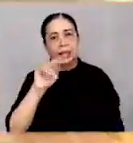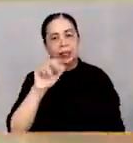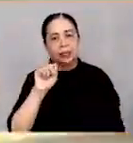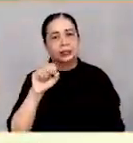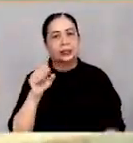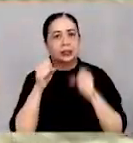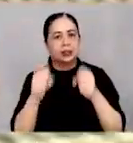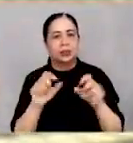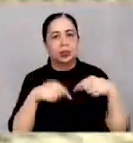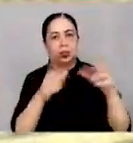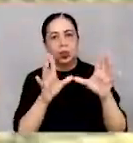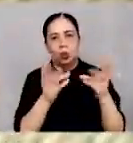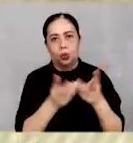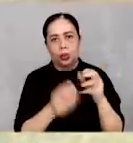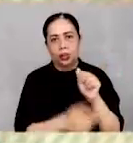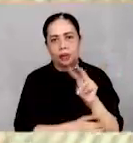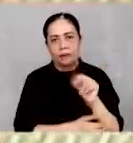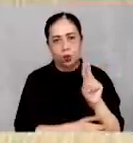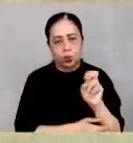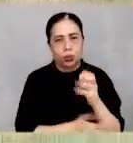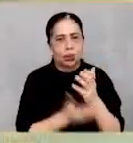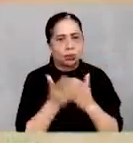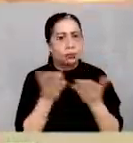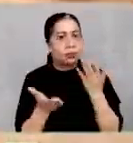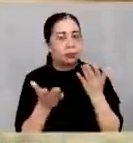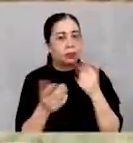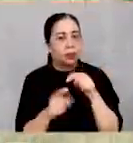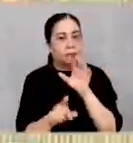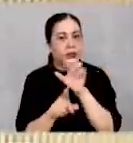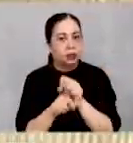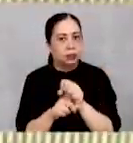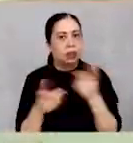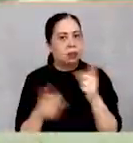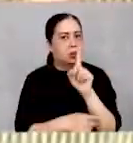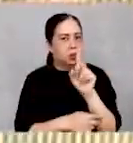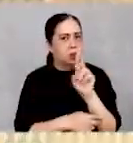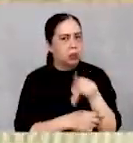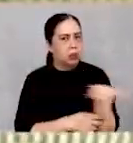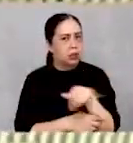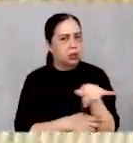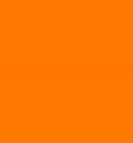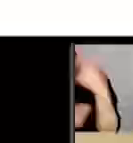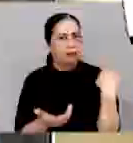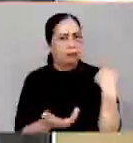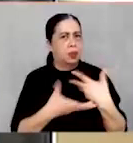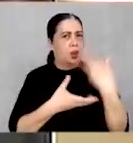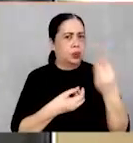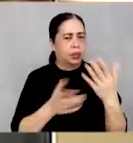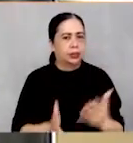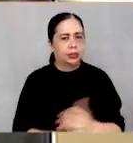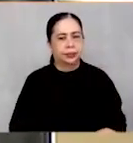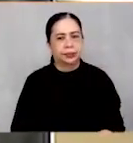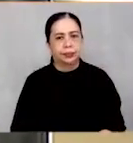Commonwealth Avenue. Ayon sa mga otoridad, ilan sa mga posibleng salarin ay taga-UP at meron ding outsider. May